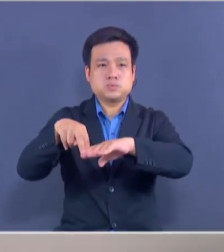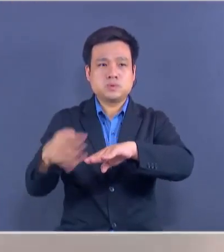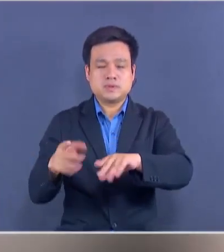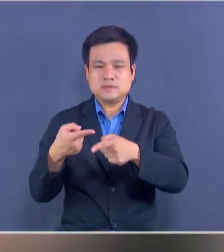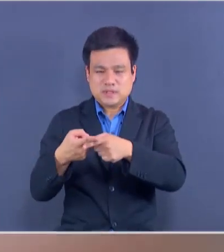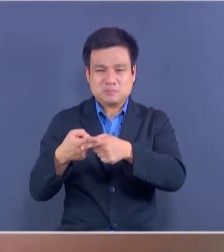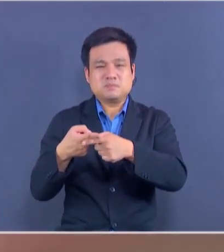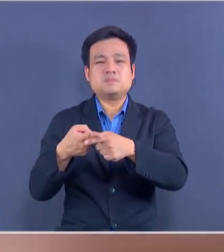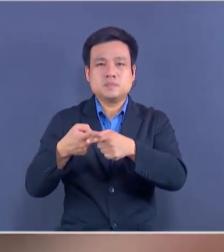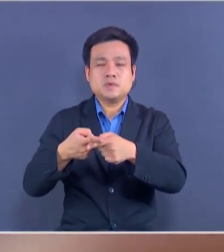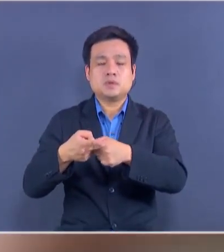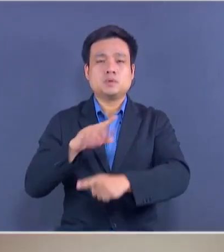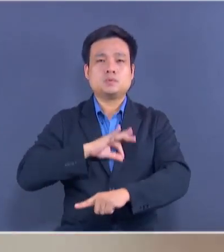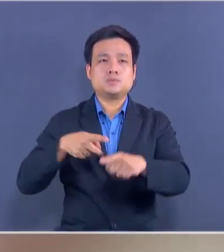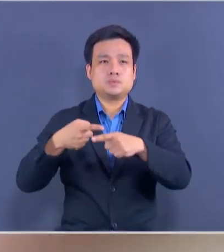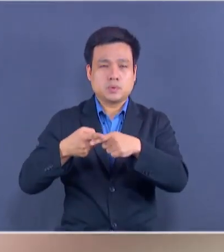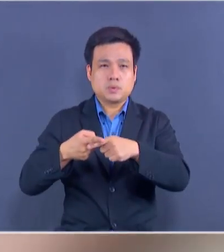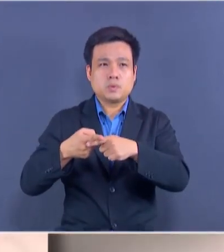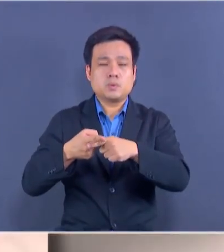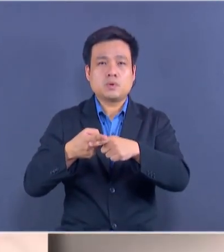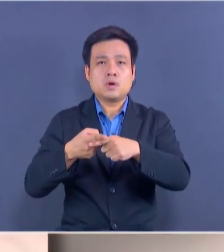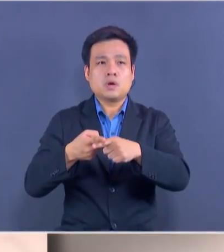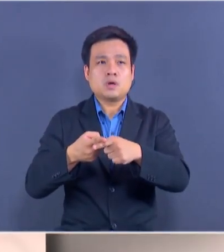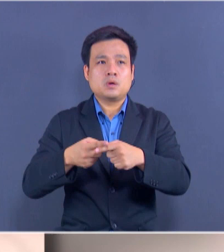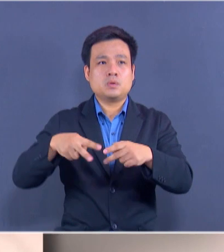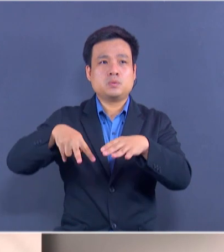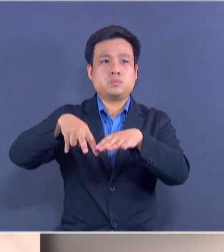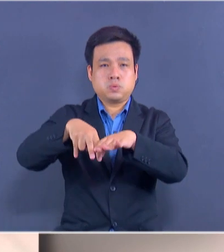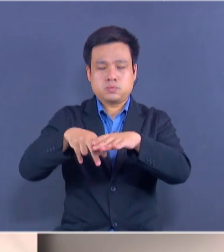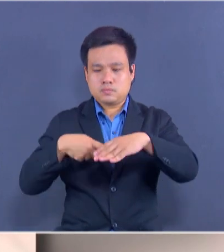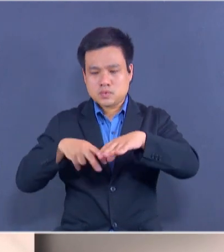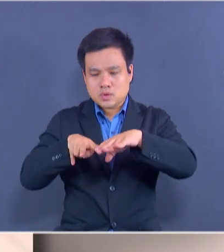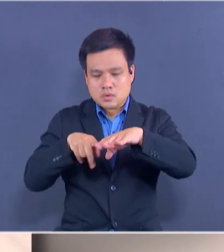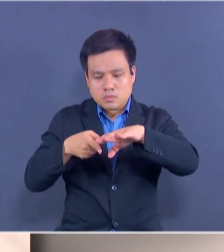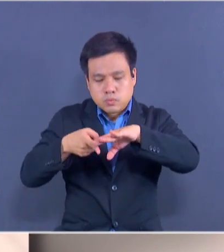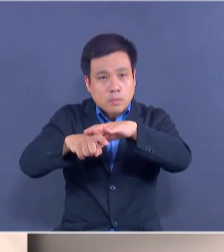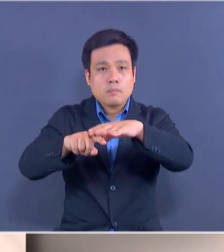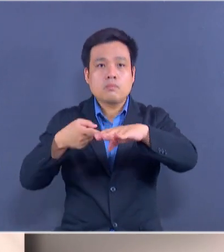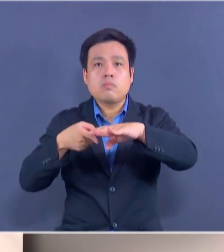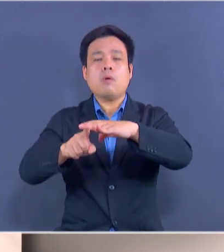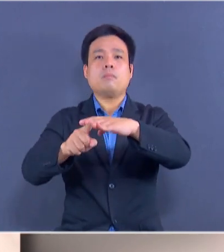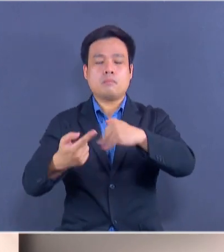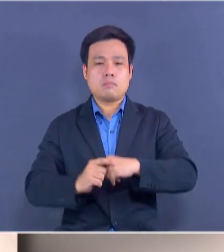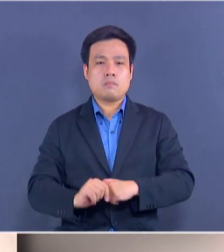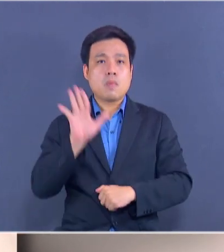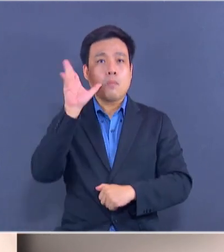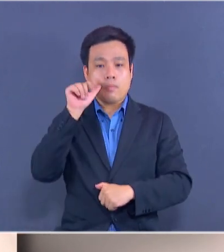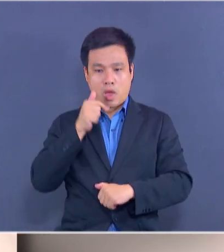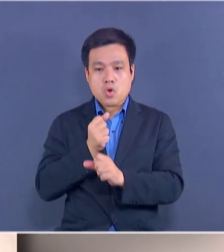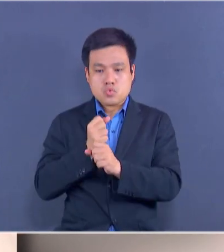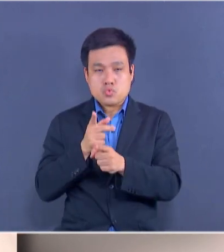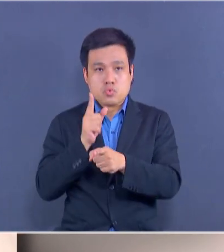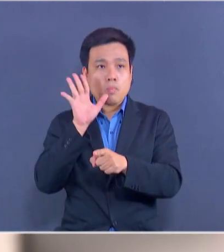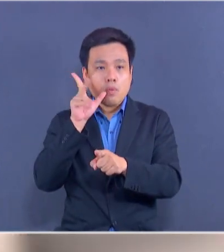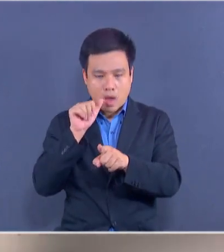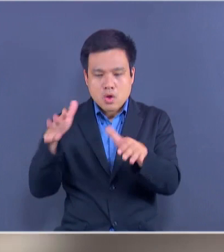ดได้สักพักนึงแล้วหลังเท้าของน้องเนี่ยถูกบันไดเลื่อนหนีบเข้าไปแล้วผู้ปกครองก็อยู่ข้างๆนะคะทั้งหมดอยู่ในอาการตกใจคอย